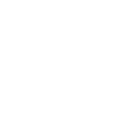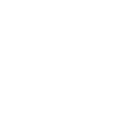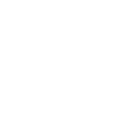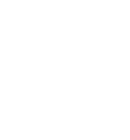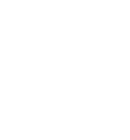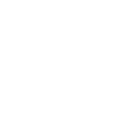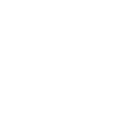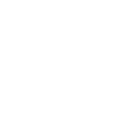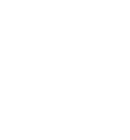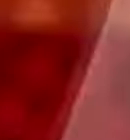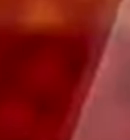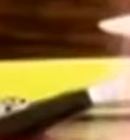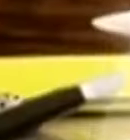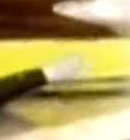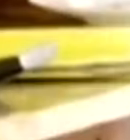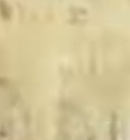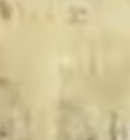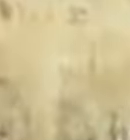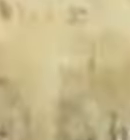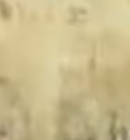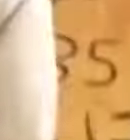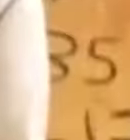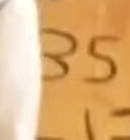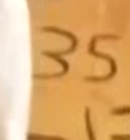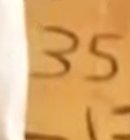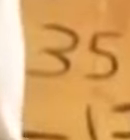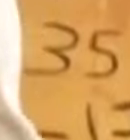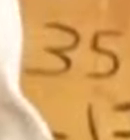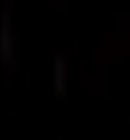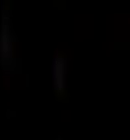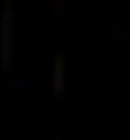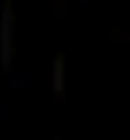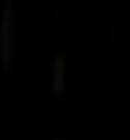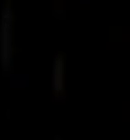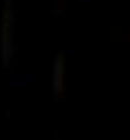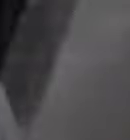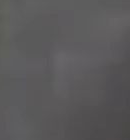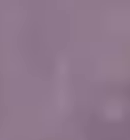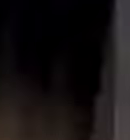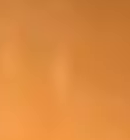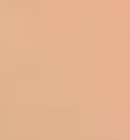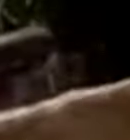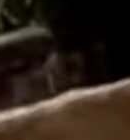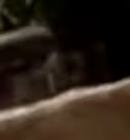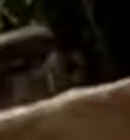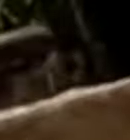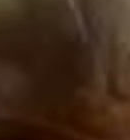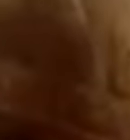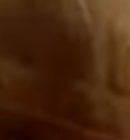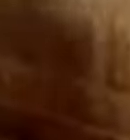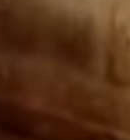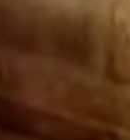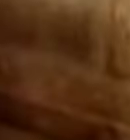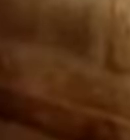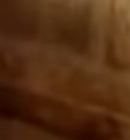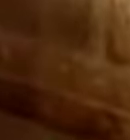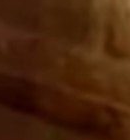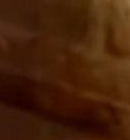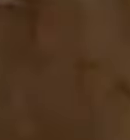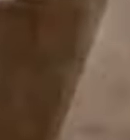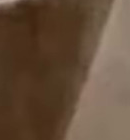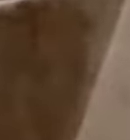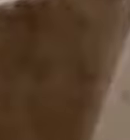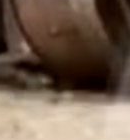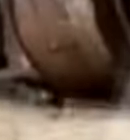Wizara ya Afya na washirika wake. Mwongo mmoja umekamilika. Obe mami tukaki. Twarejea kwa udi na